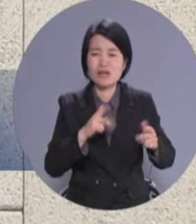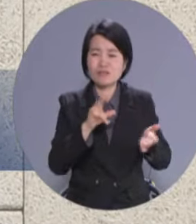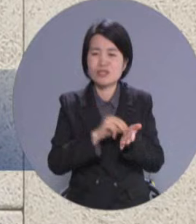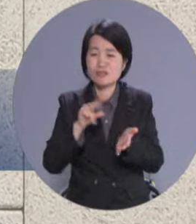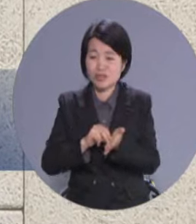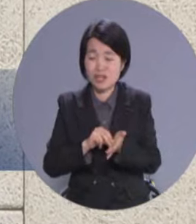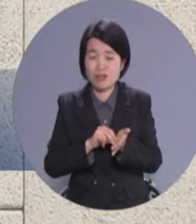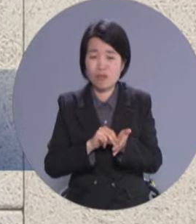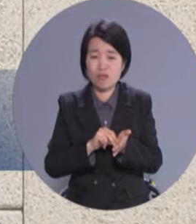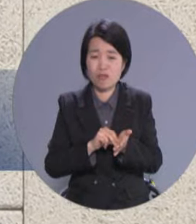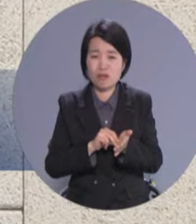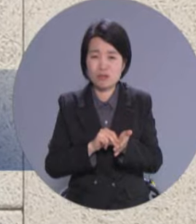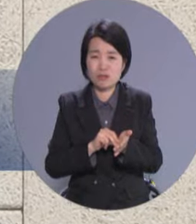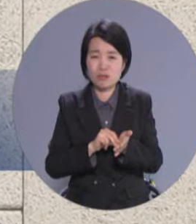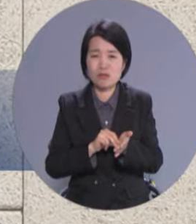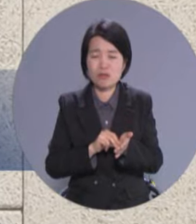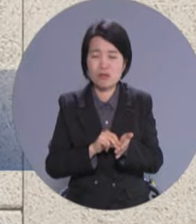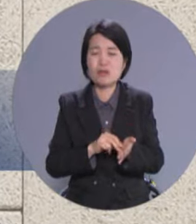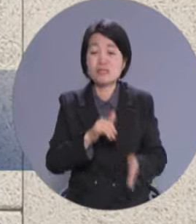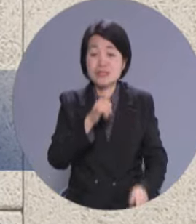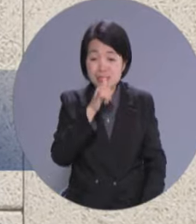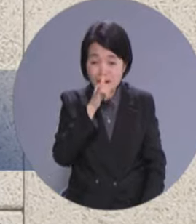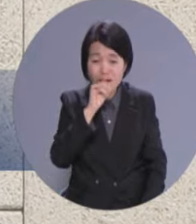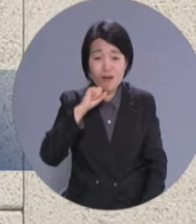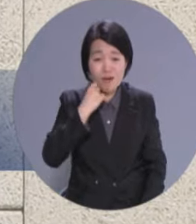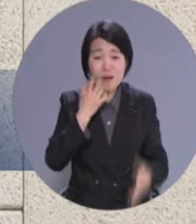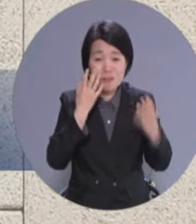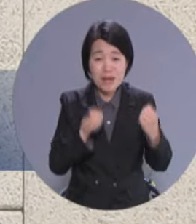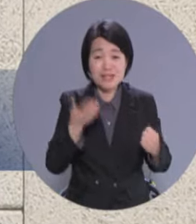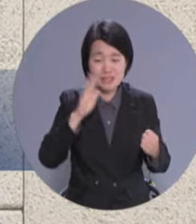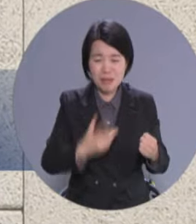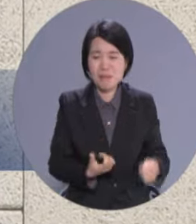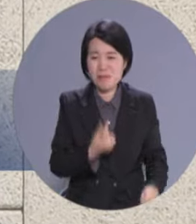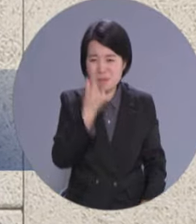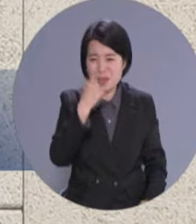같습니다만 예타도 면제를 받아서 빠른 시간 내에